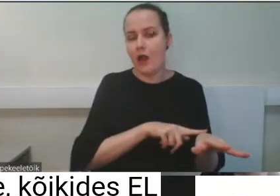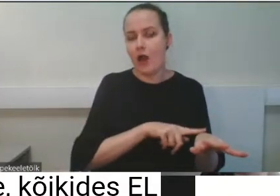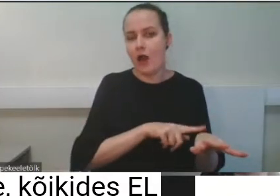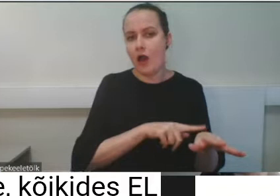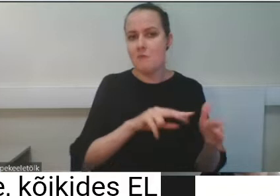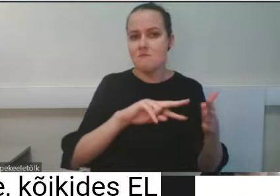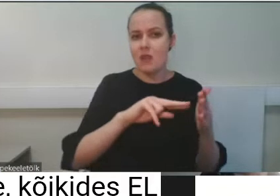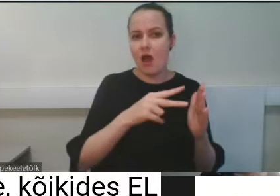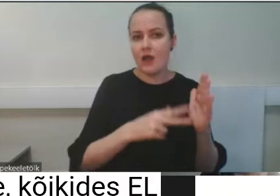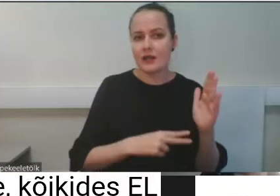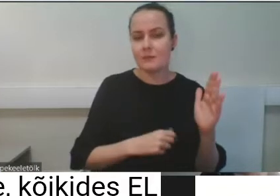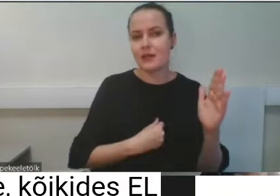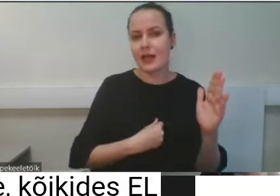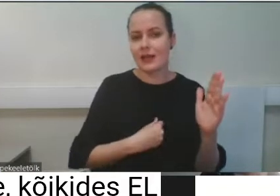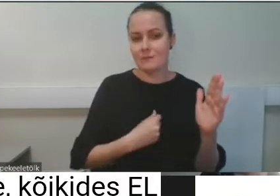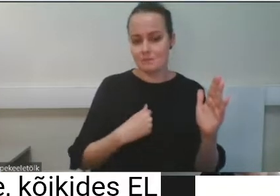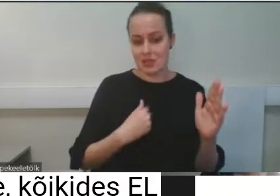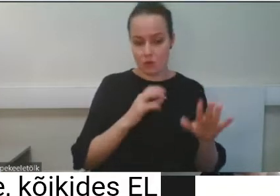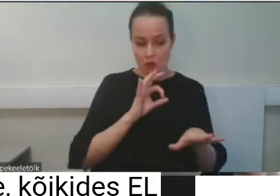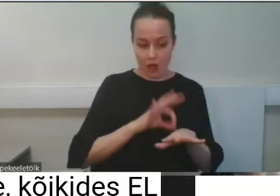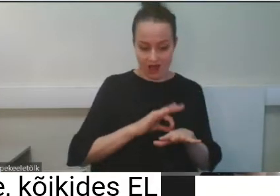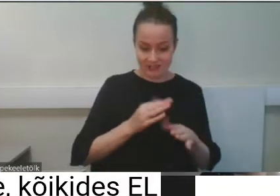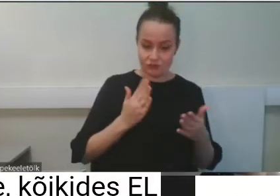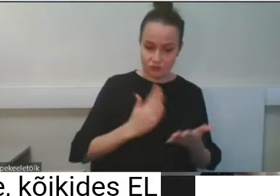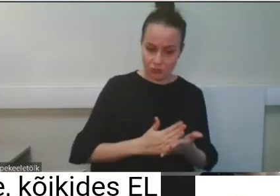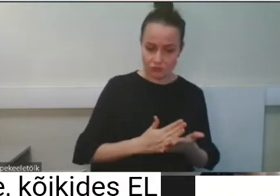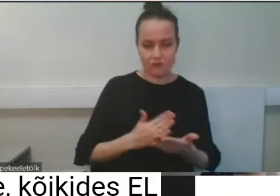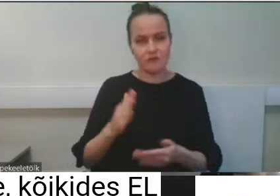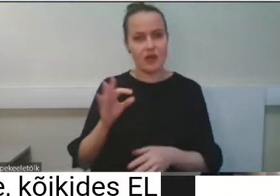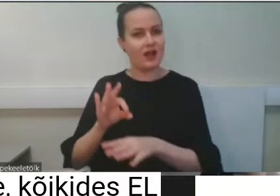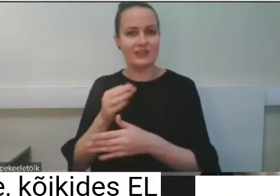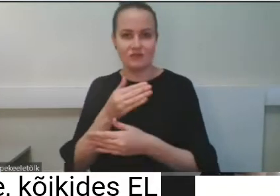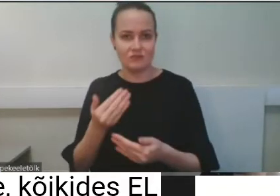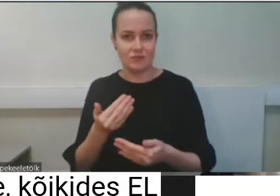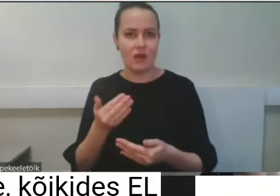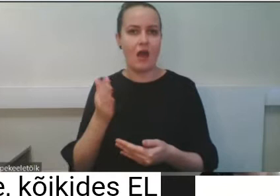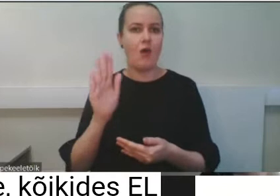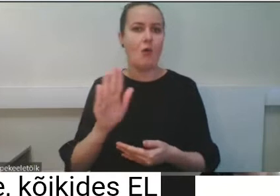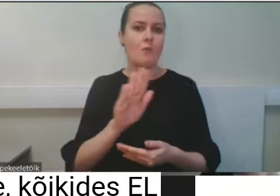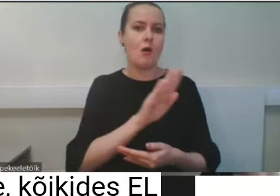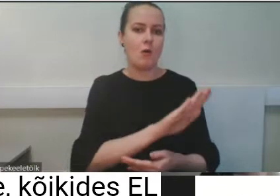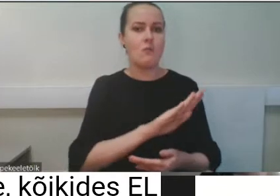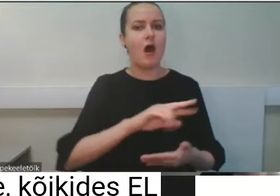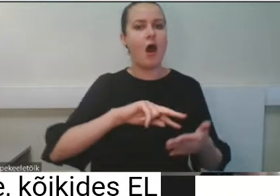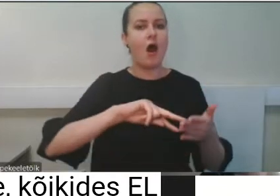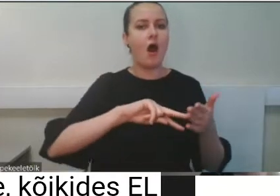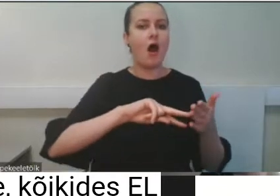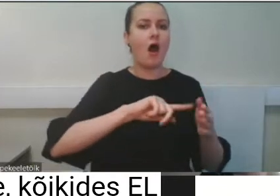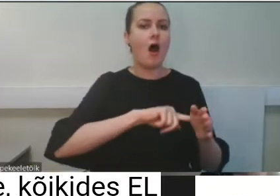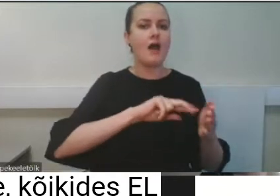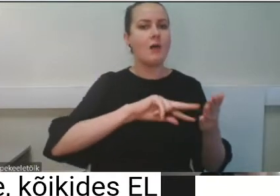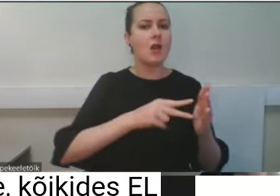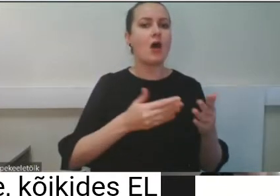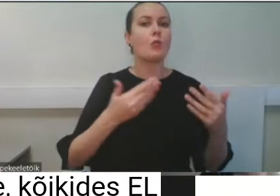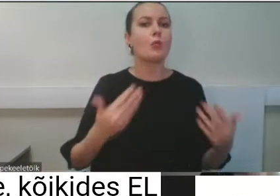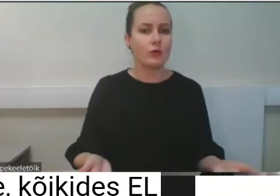muude tegevustele, millised erinevused näiteks sellisel ajajaotusel on, kas meeste ja naiste vahel